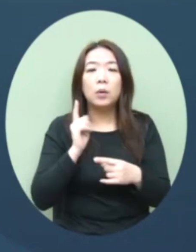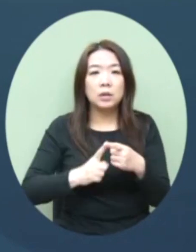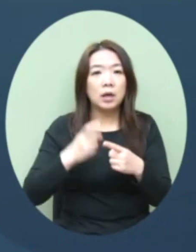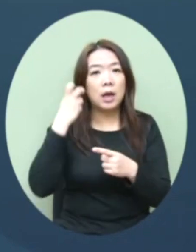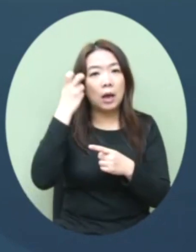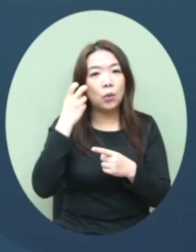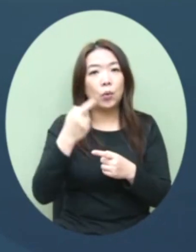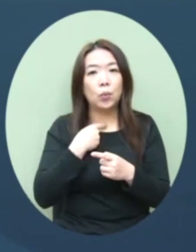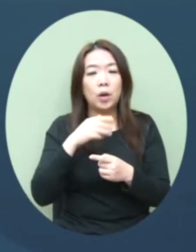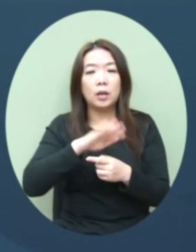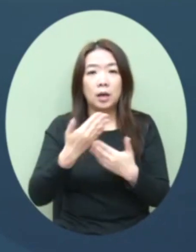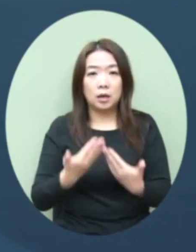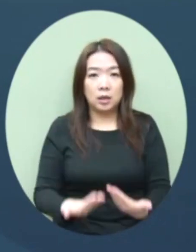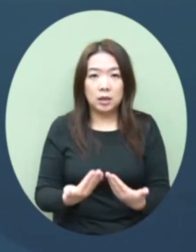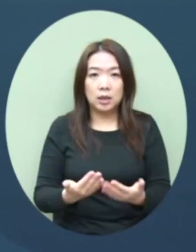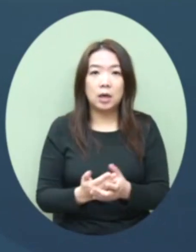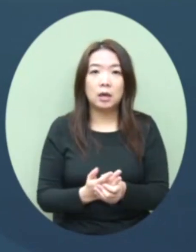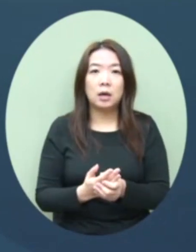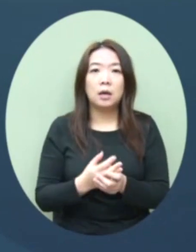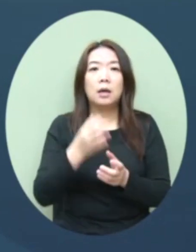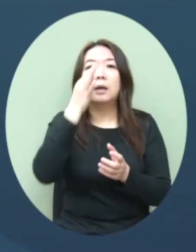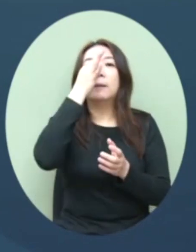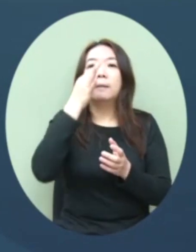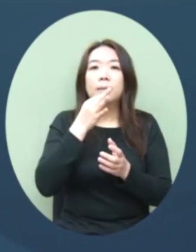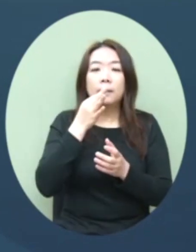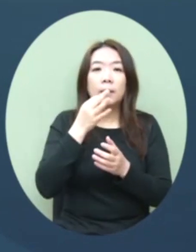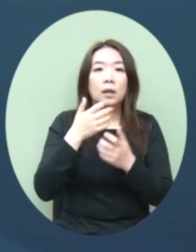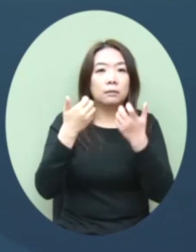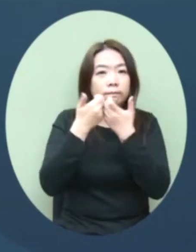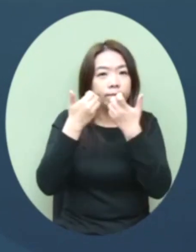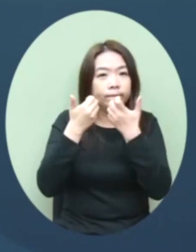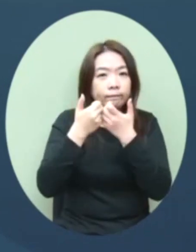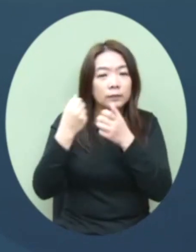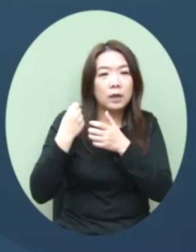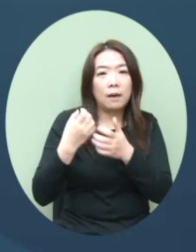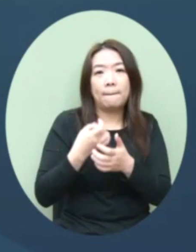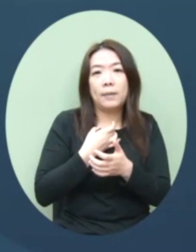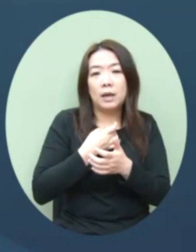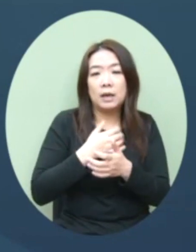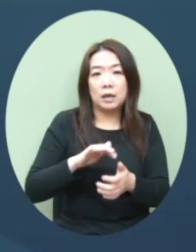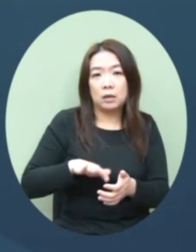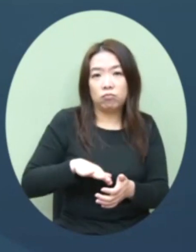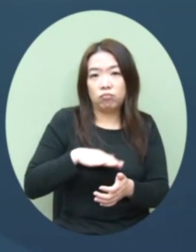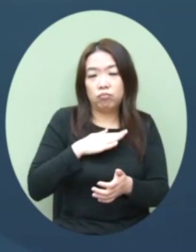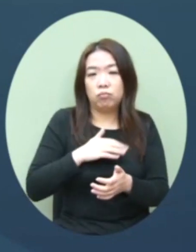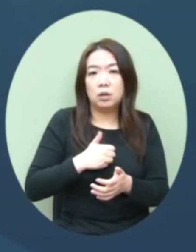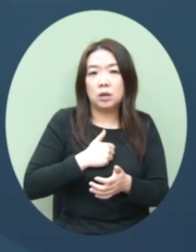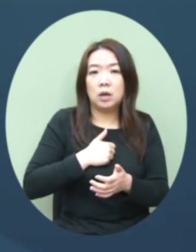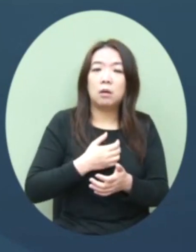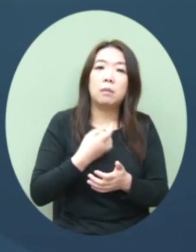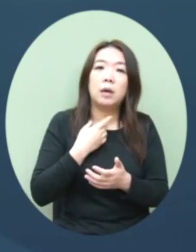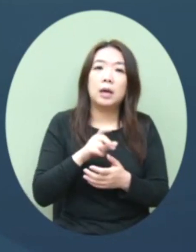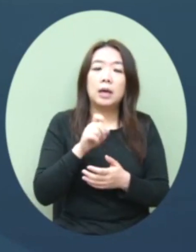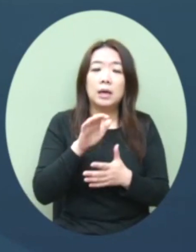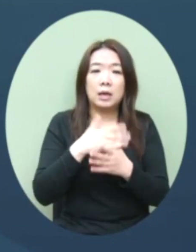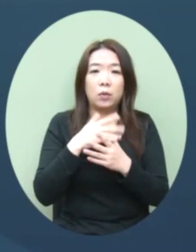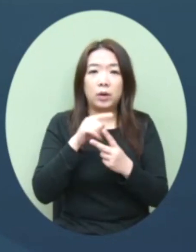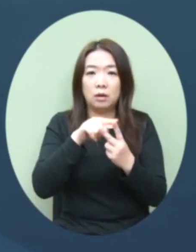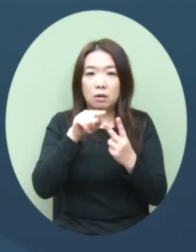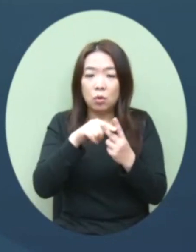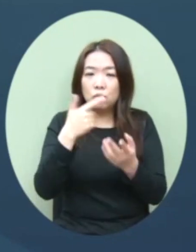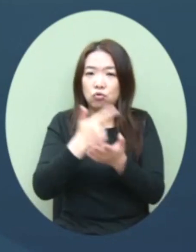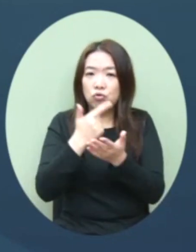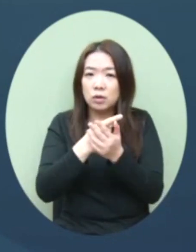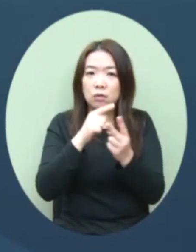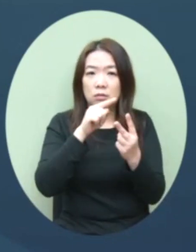考慮但在核酸檢測的能力未到位因為核酸檢測的能力它需要有兩個很重要的配套